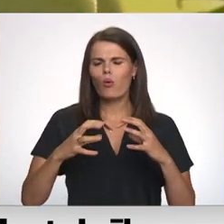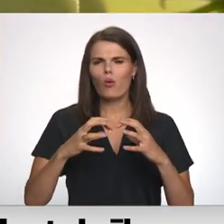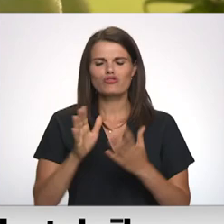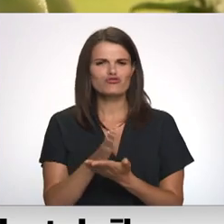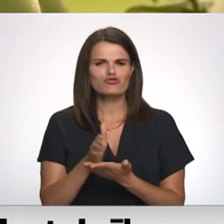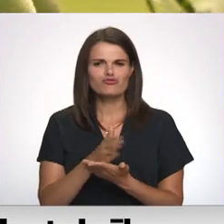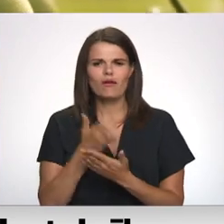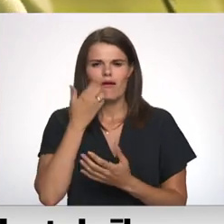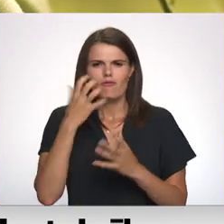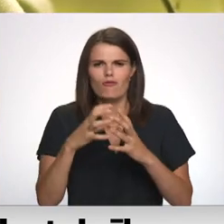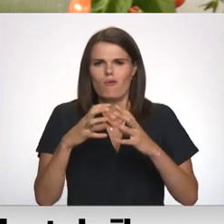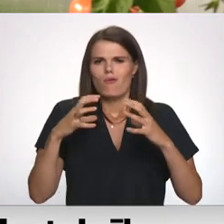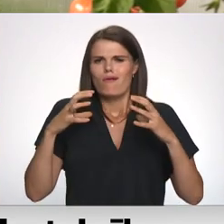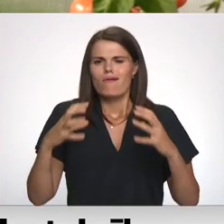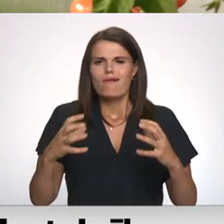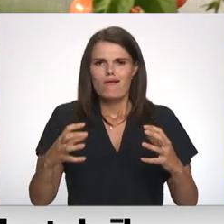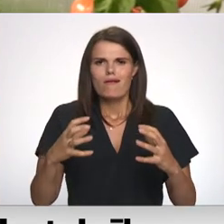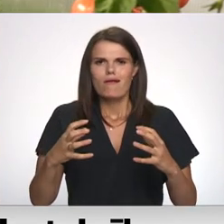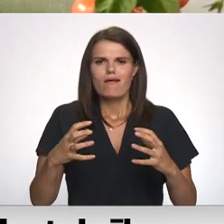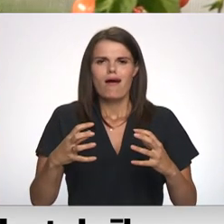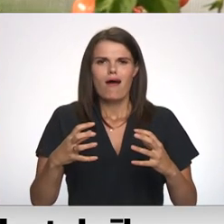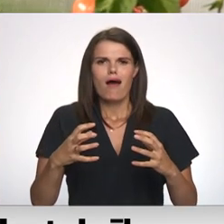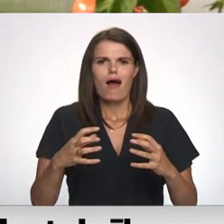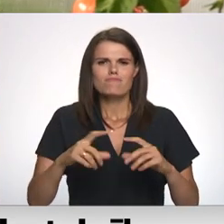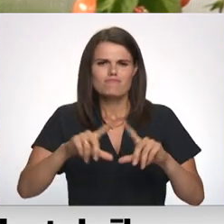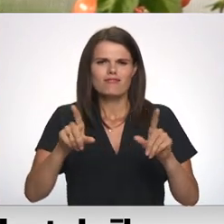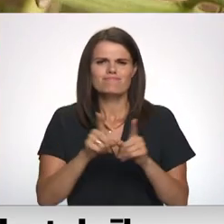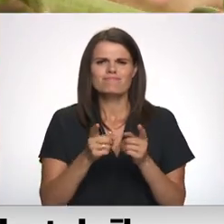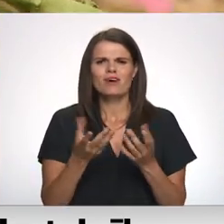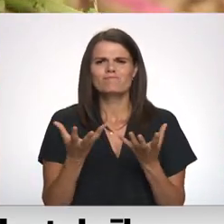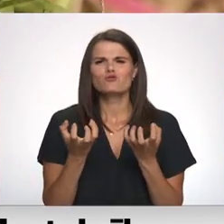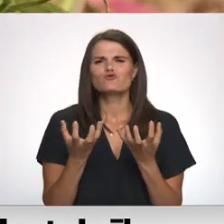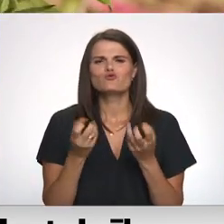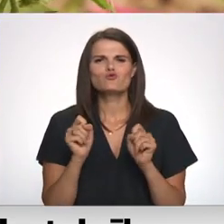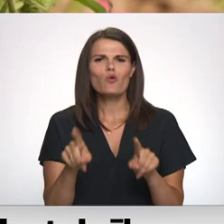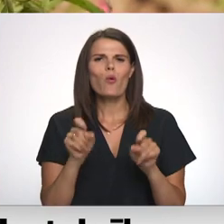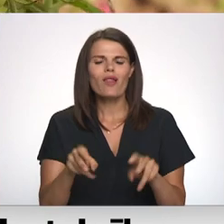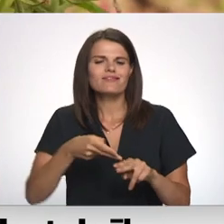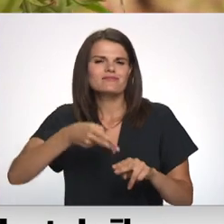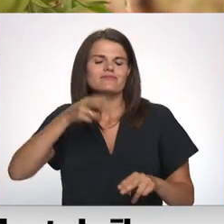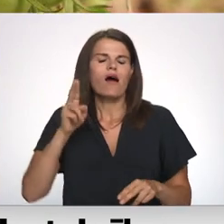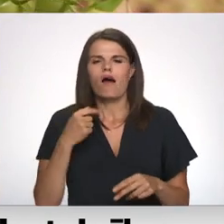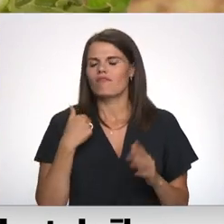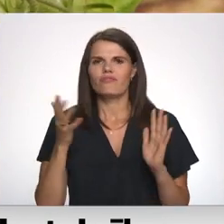šķirnes, kad tie izaug lieli, milzīgi kā rauši, miltaini, sulīgi un saldi, tāpēc es tos